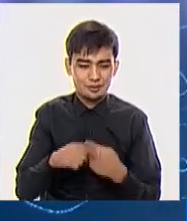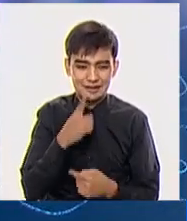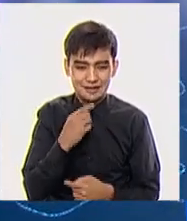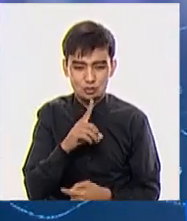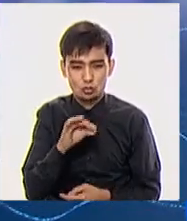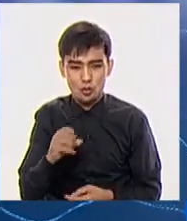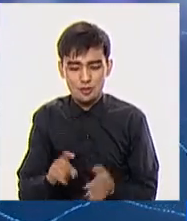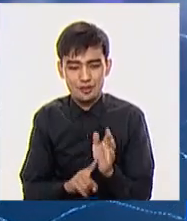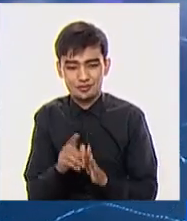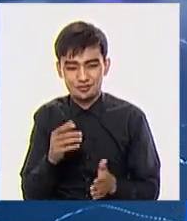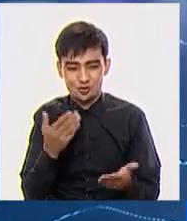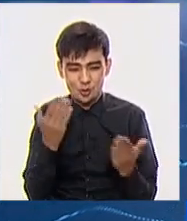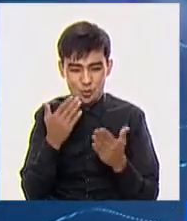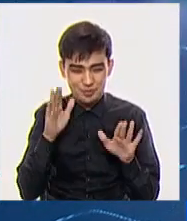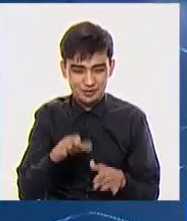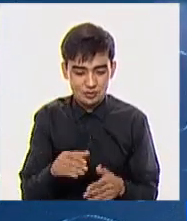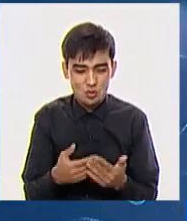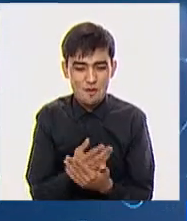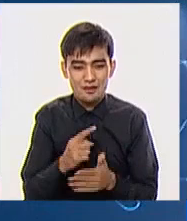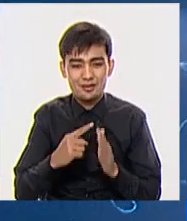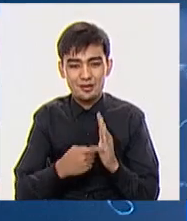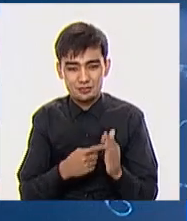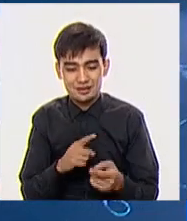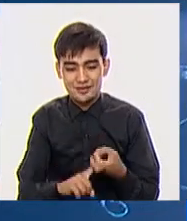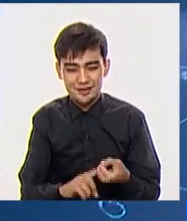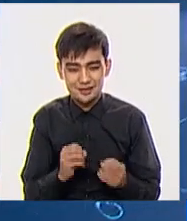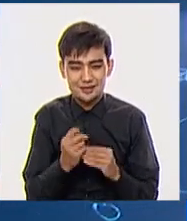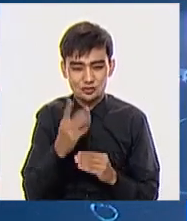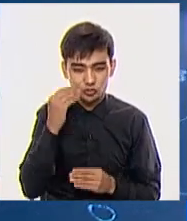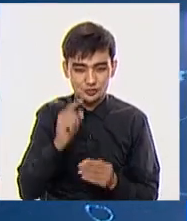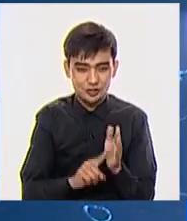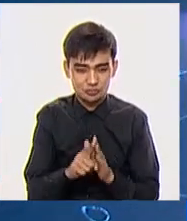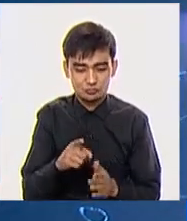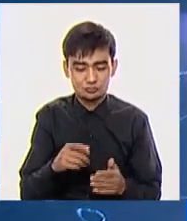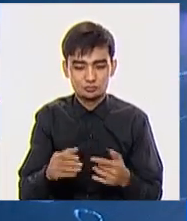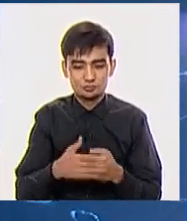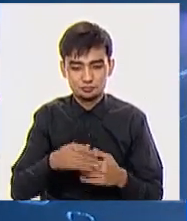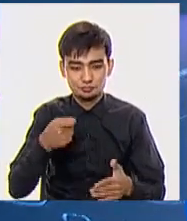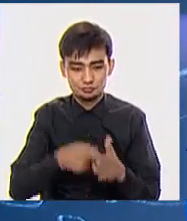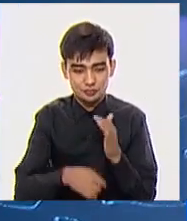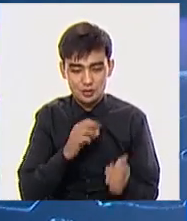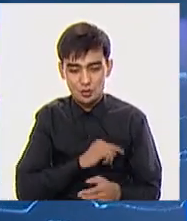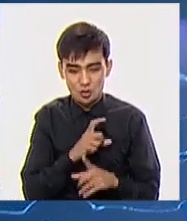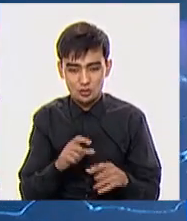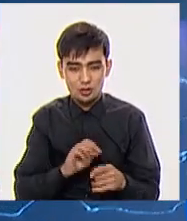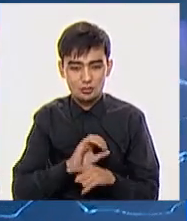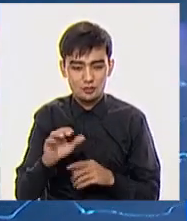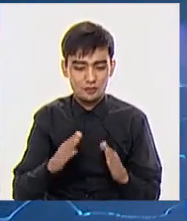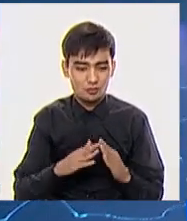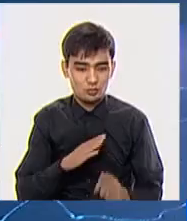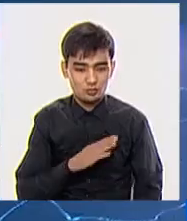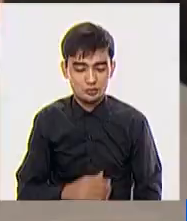қызылаймаққа кірген елордадағы кинотеатр жаңа қаулыға сәйкес 11 шілдеден есігін құлттап қызметкерлерін үйлеріне қайтарған.